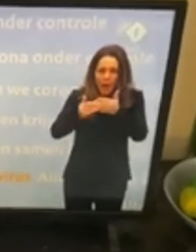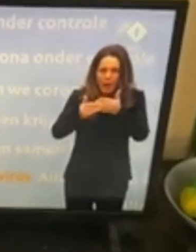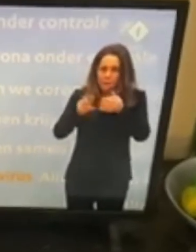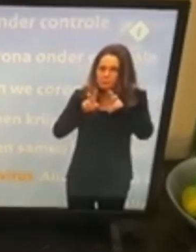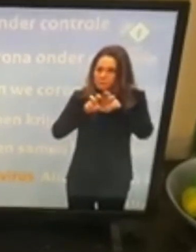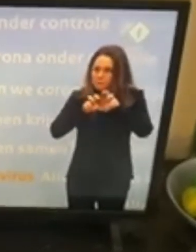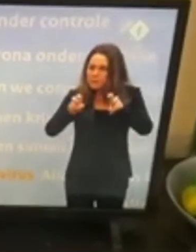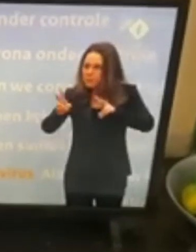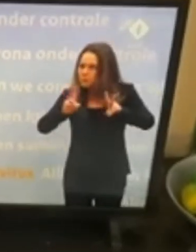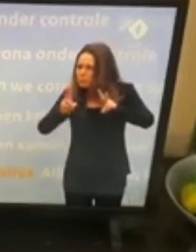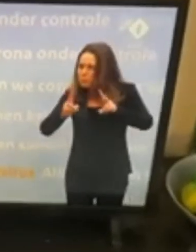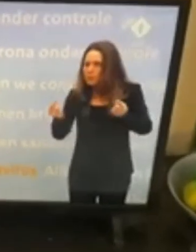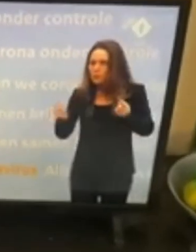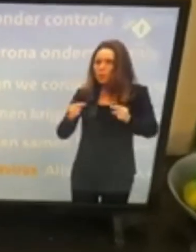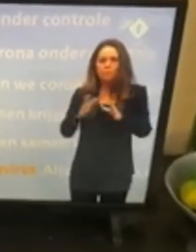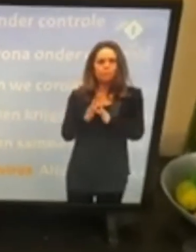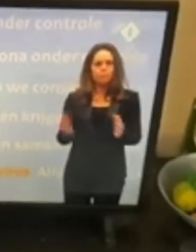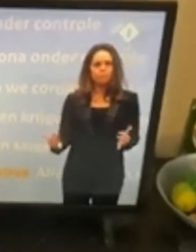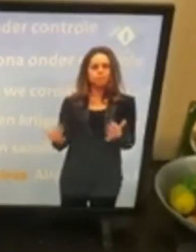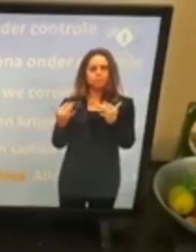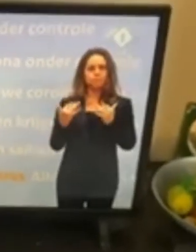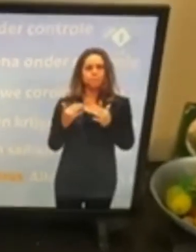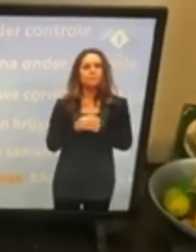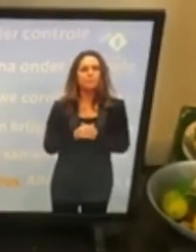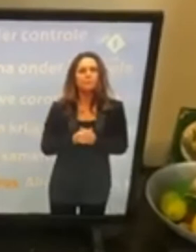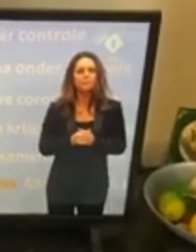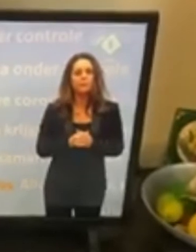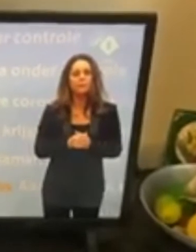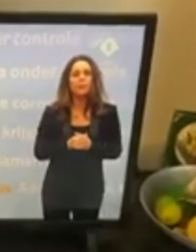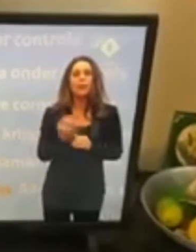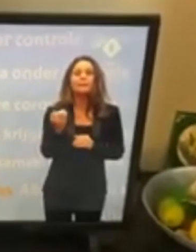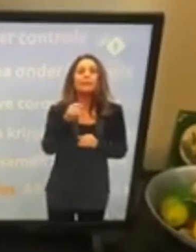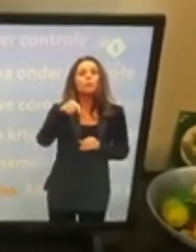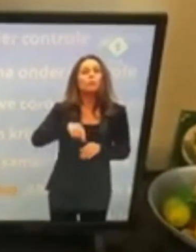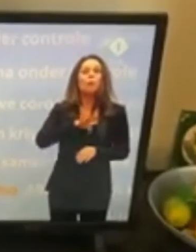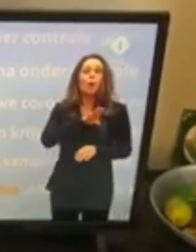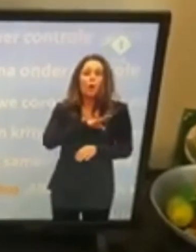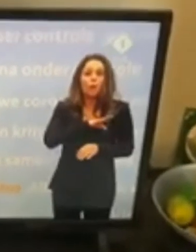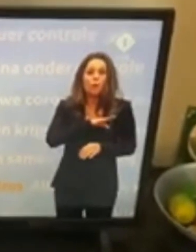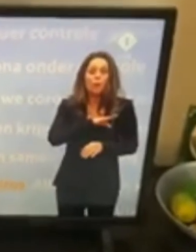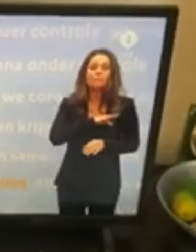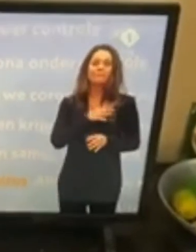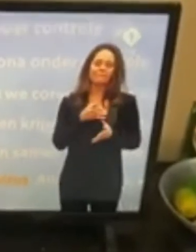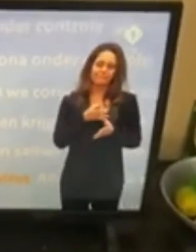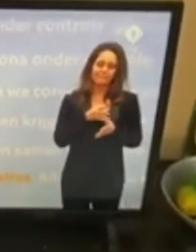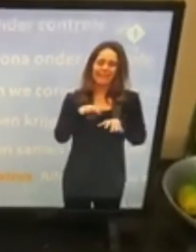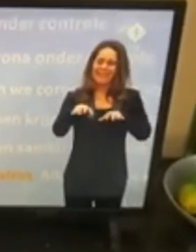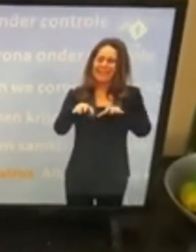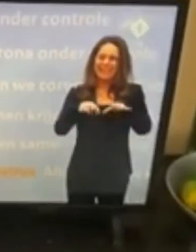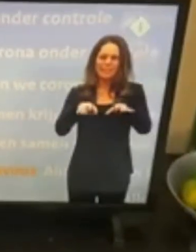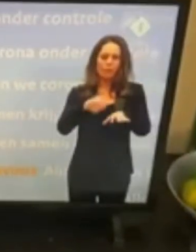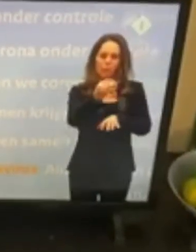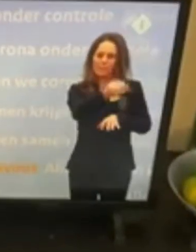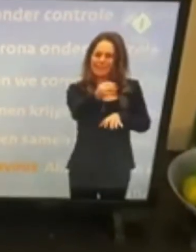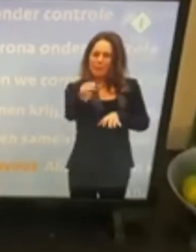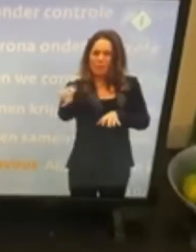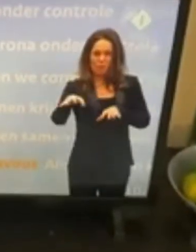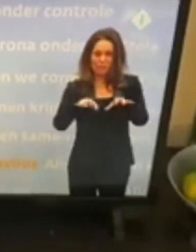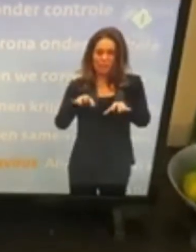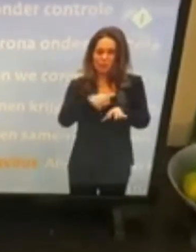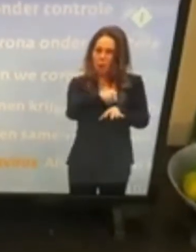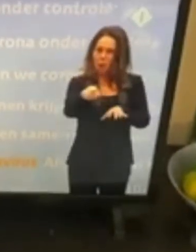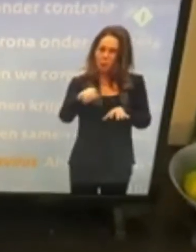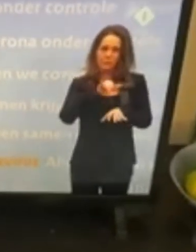afkomt. Vandaar dat we vandaag ook komen met een vliegverbod vanaf een aantal risicovolle bestemmingen. Met een aantal